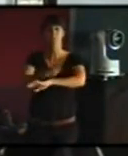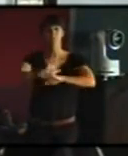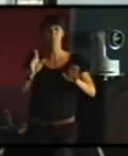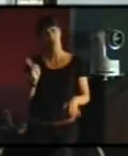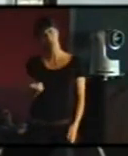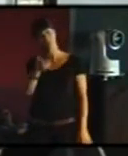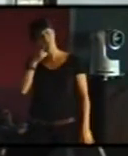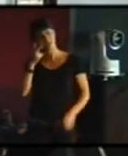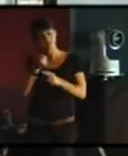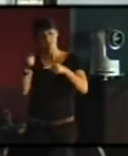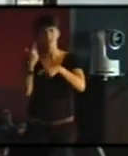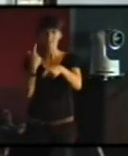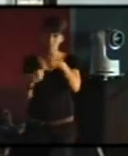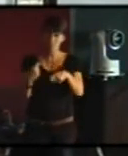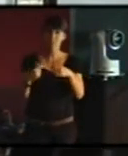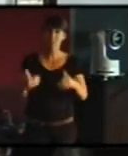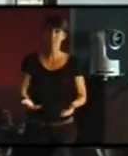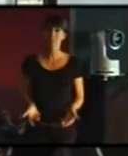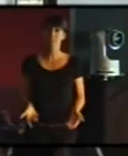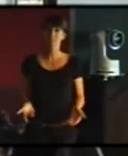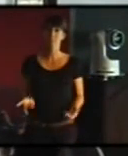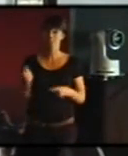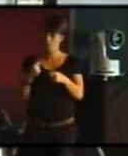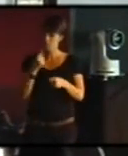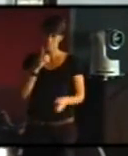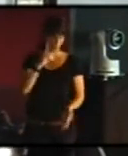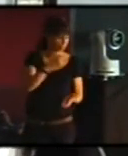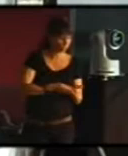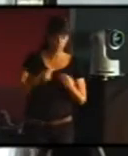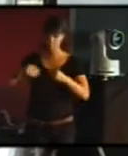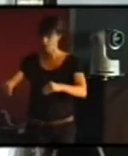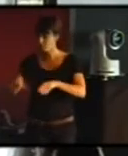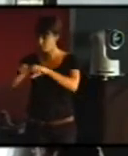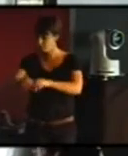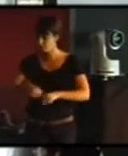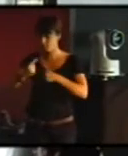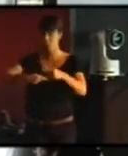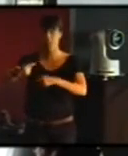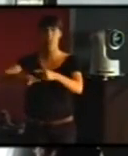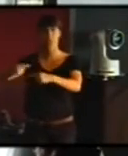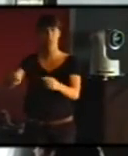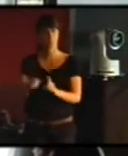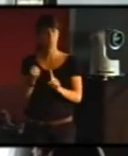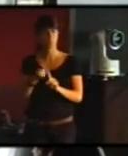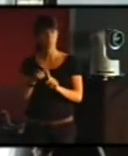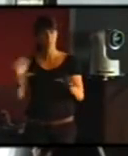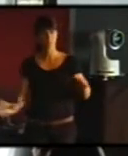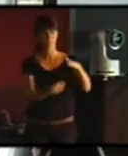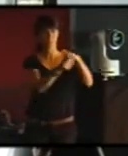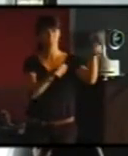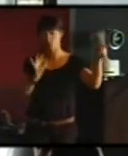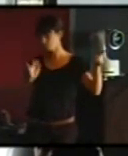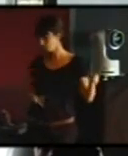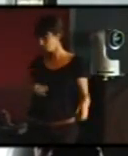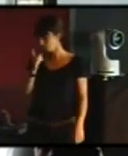C'est des gens qui travaillent, du vin qui se vend, qui s'achète. C'est aussi ça qu'il faut prendre en compte. Mais je pense que Bordeaux avait